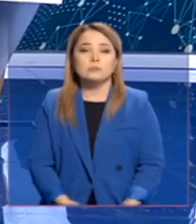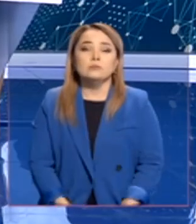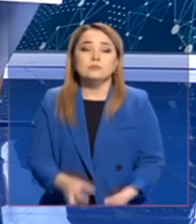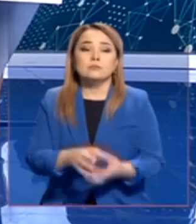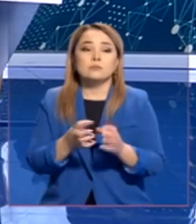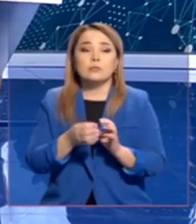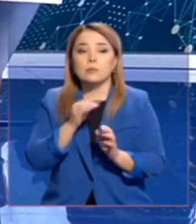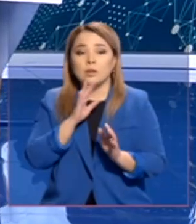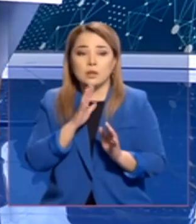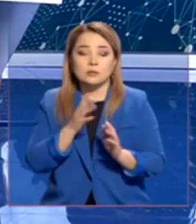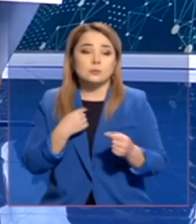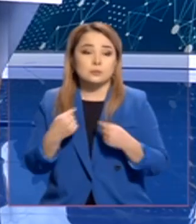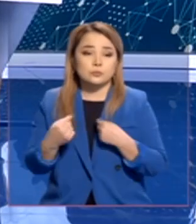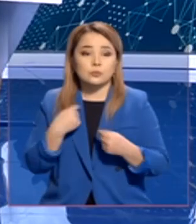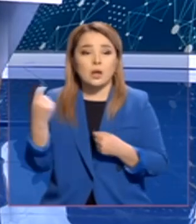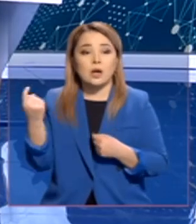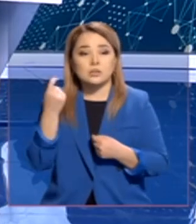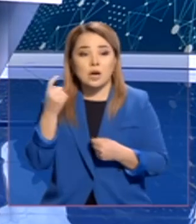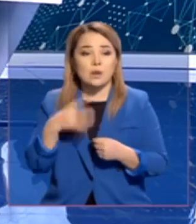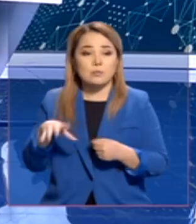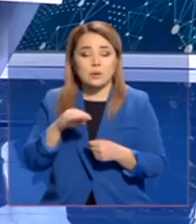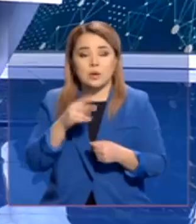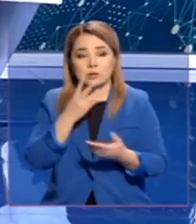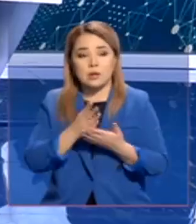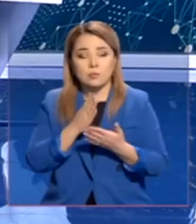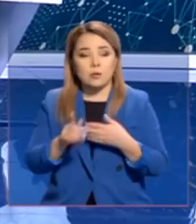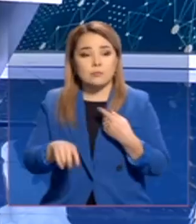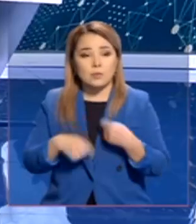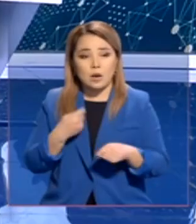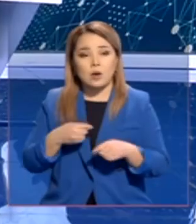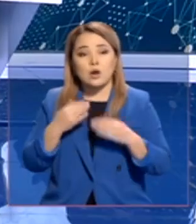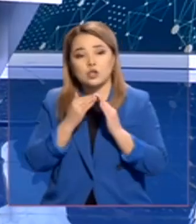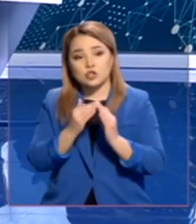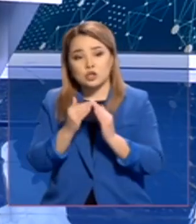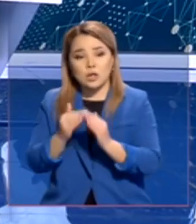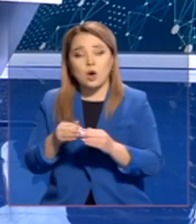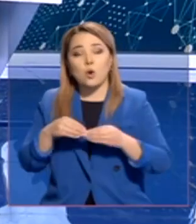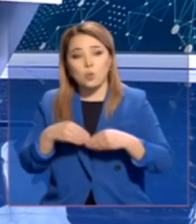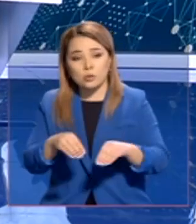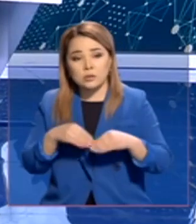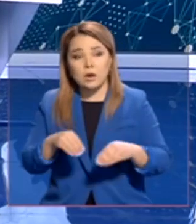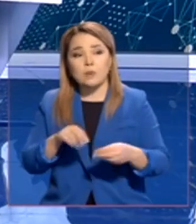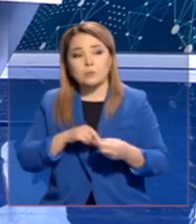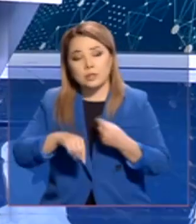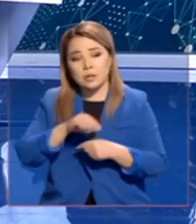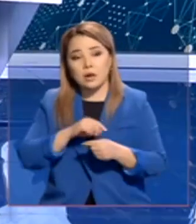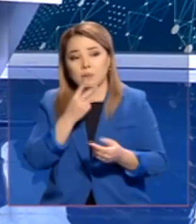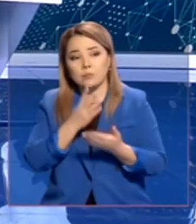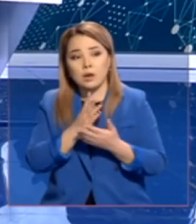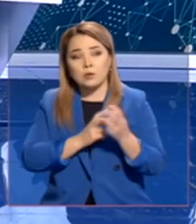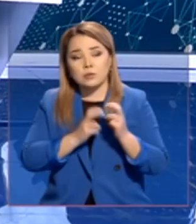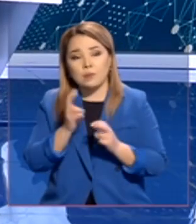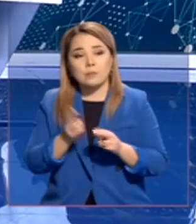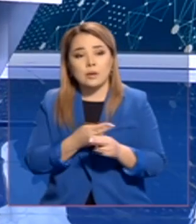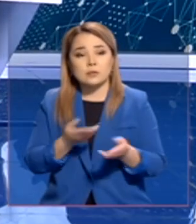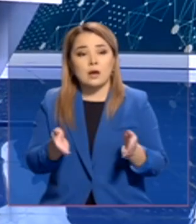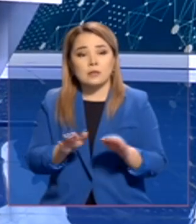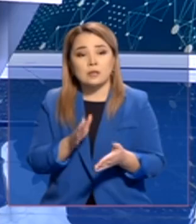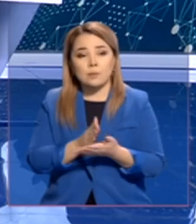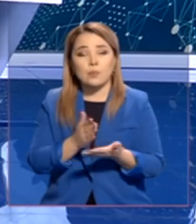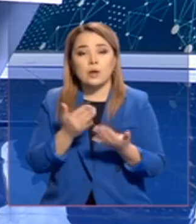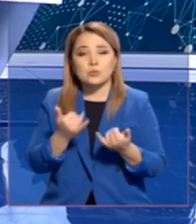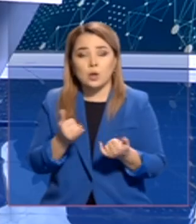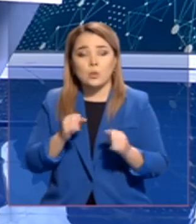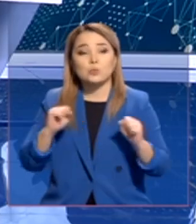Көмір тапшылығы біраз шаруаны шығынға батырды. Жылы жайларда көкөніс өсірумен күн көретін кәсіпкерлер өнімсіз қалды.